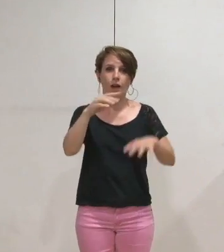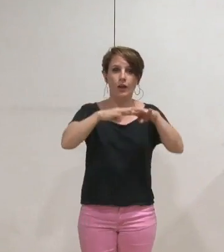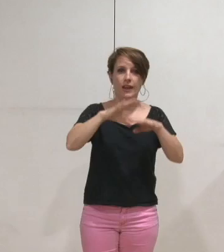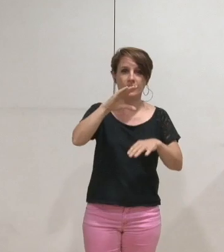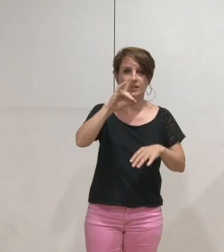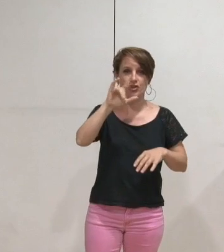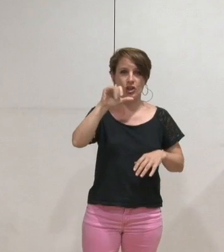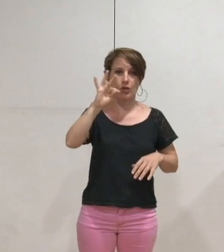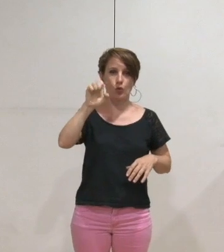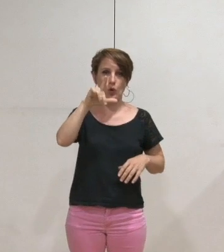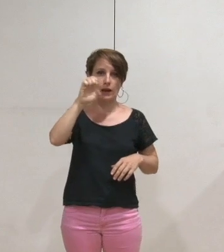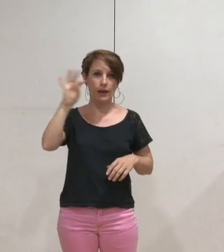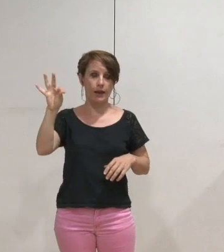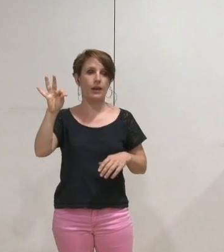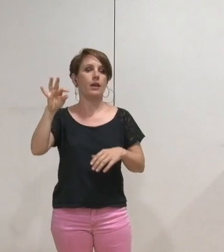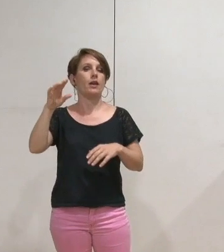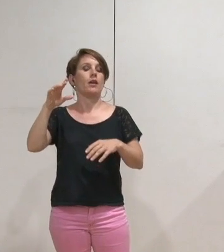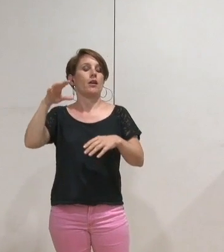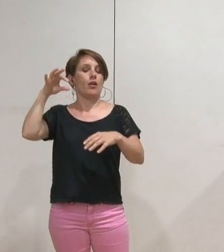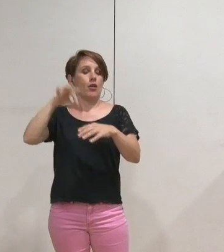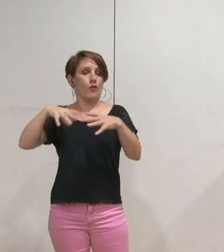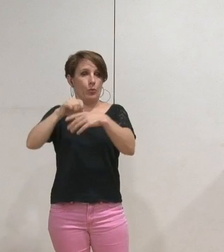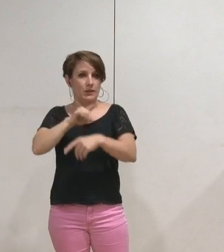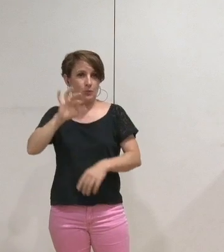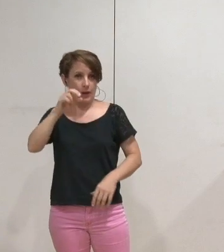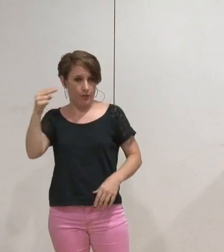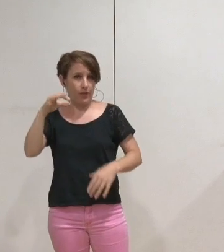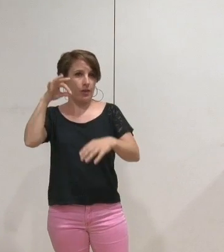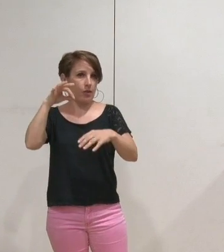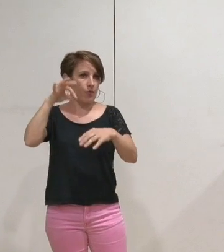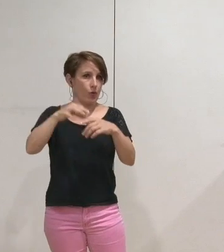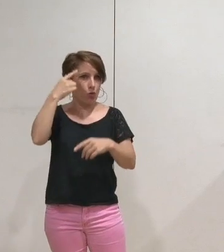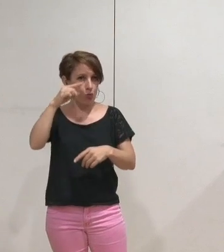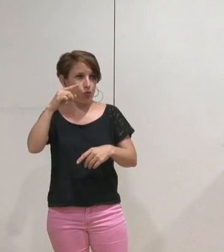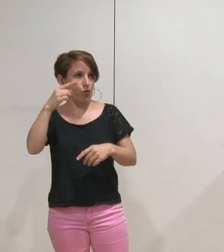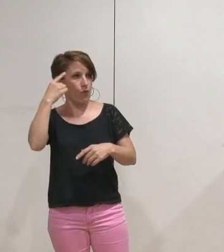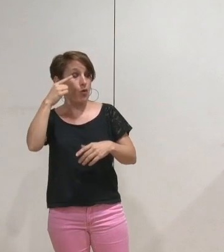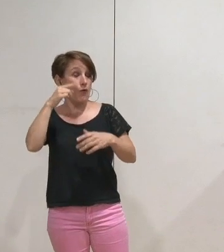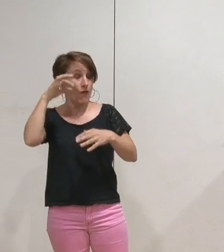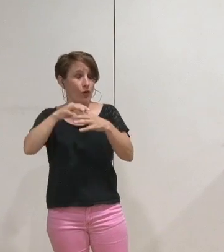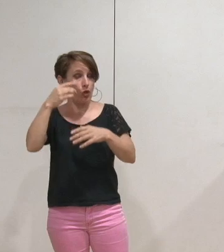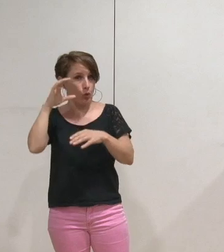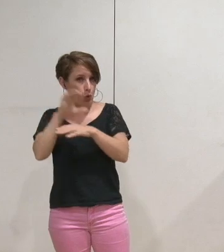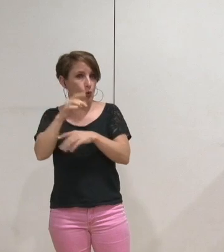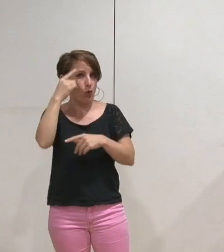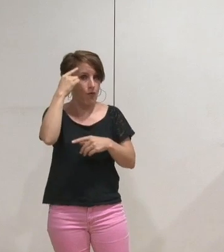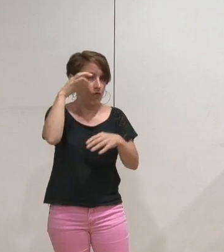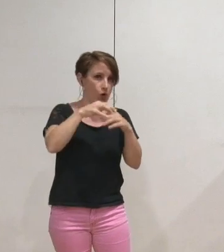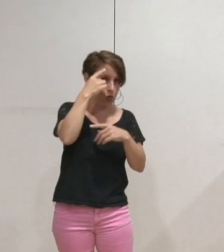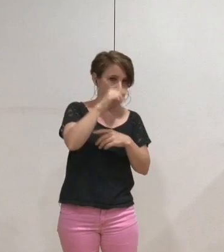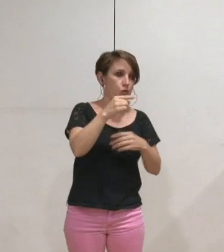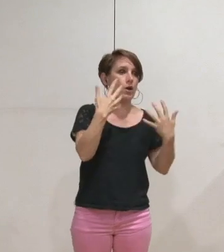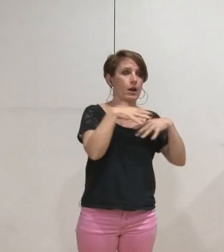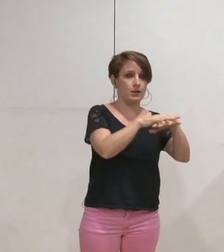frond national républicain udi société civile qui vote contre qui vote pour rassemblement de gauche et de progrès rassemblement